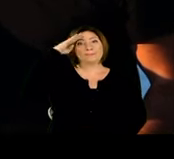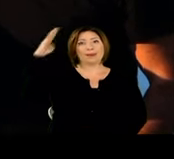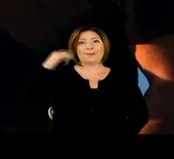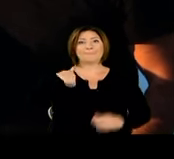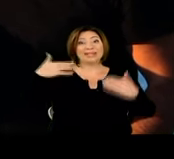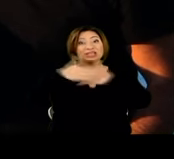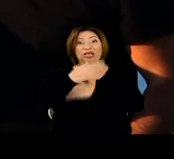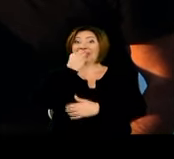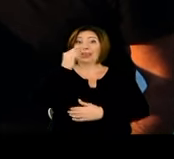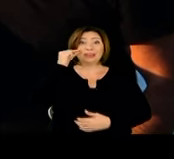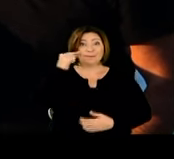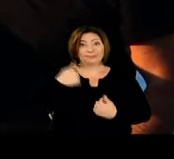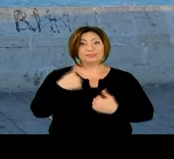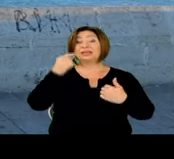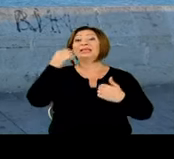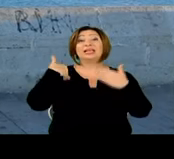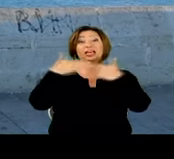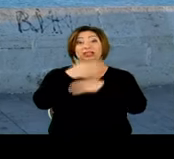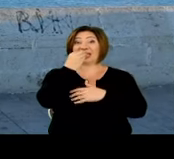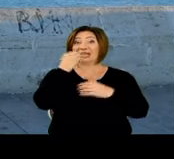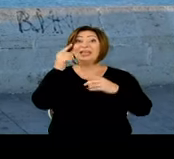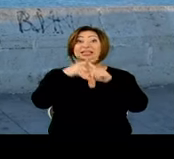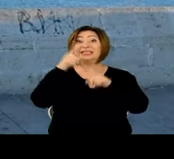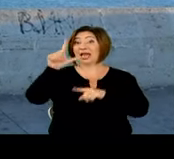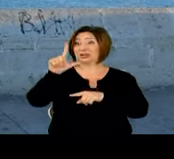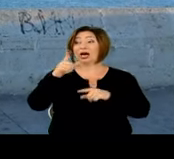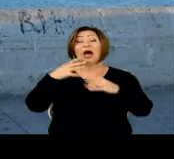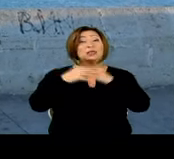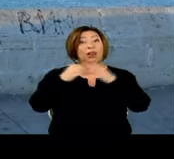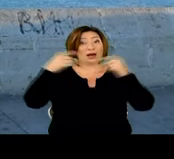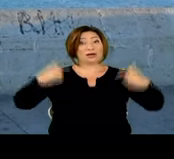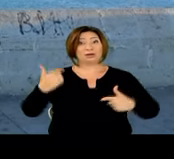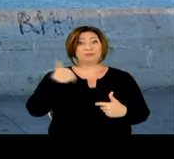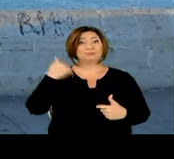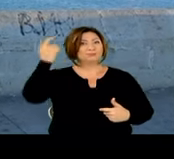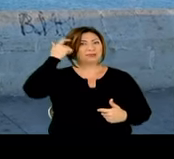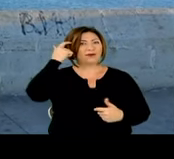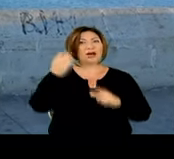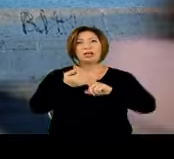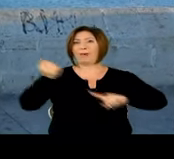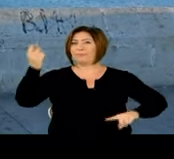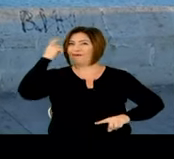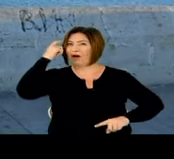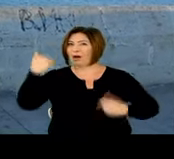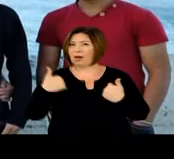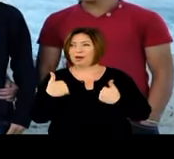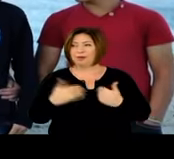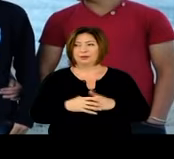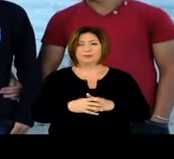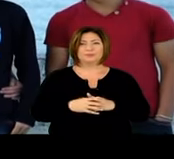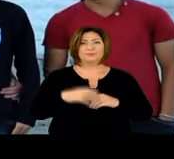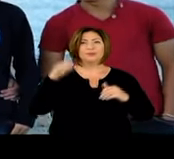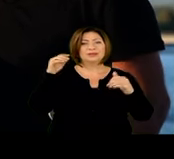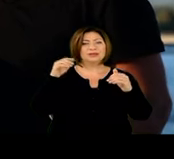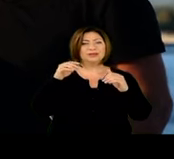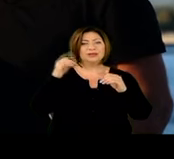Ben Gece Yiyen Adam. Ben de Gece Yiyen Adam X-Large. Anadolu'nun bağırıyanık kenti Adana'dayız. Çünkü bizim kafa kebap kafa. Kebap